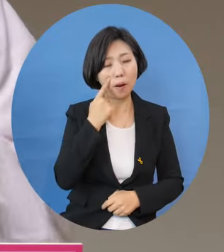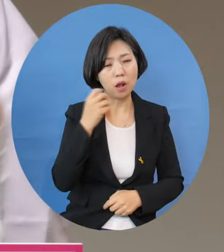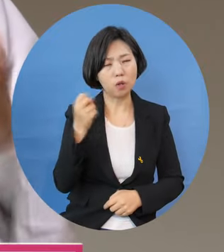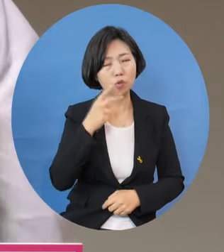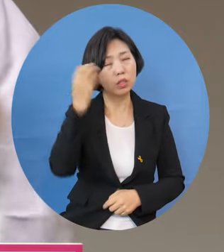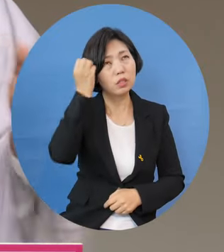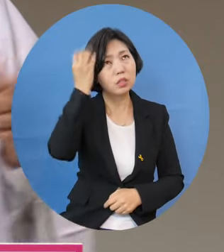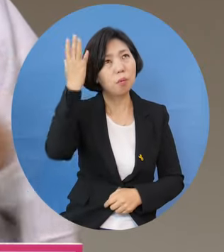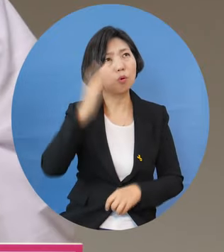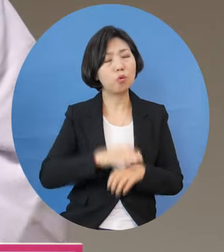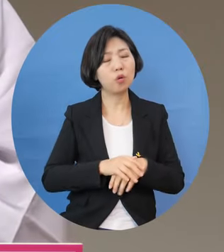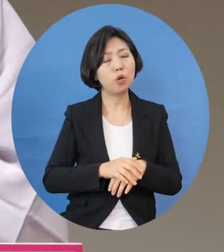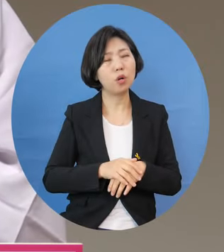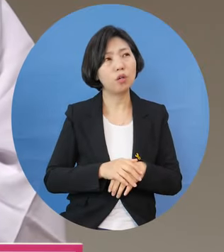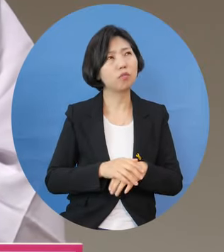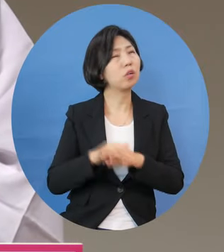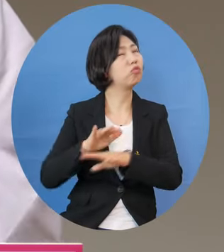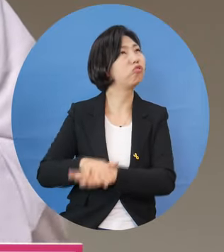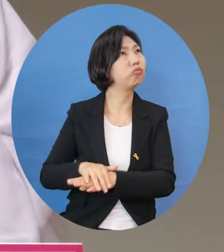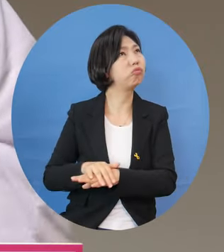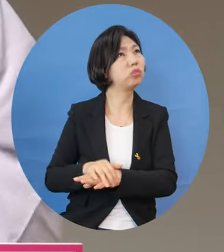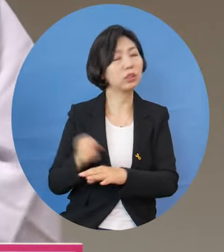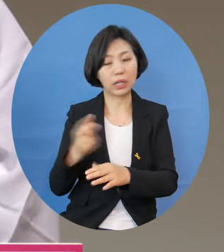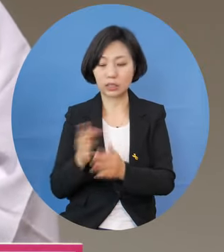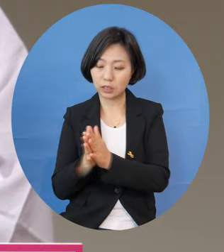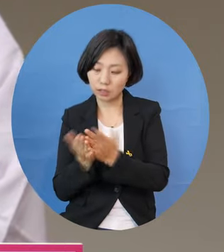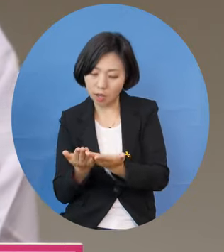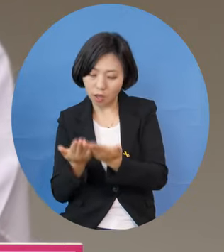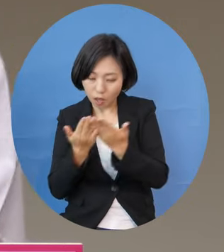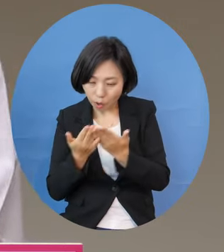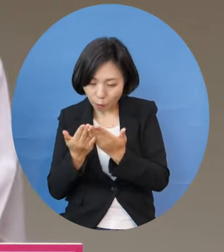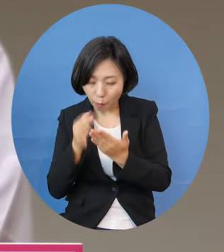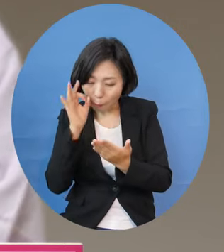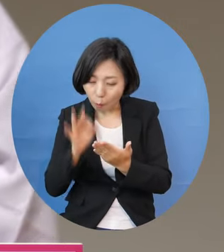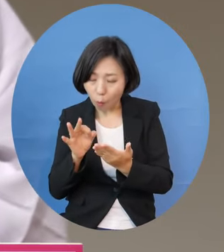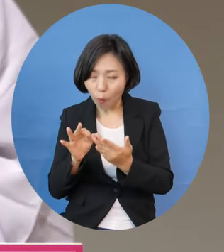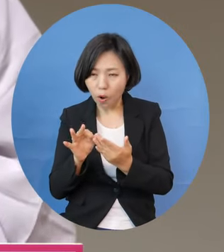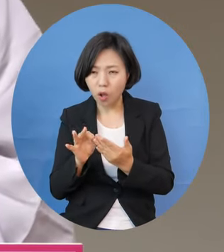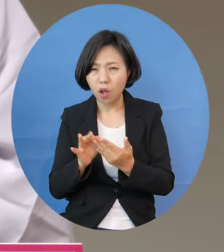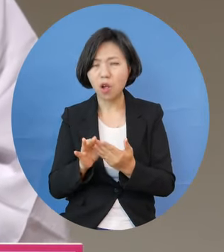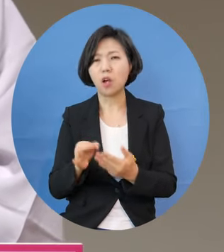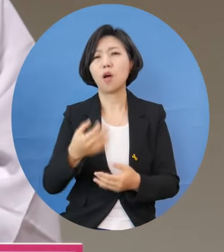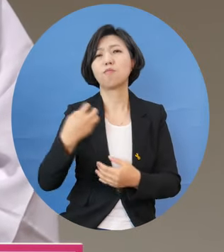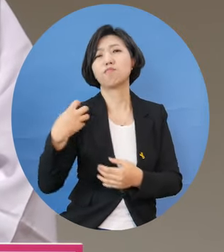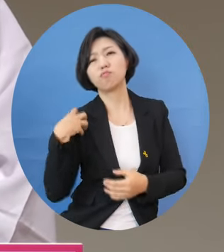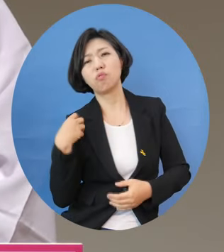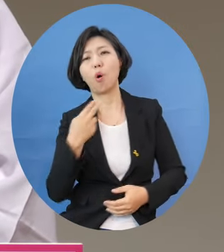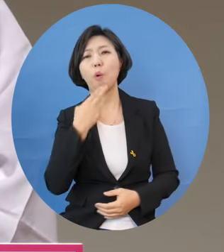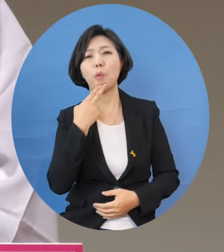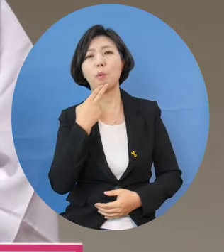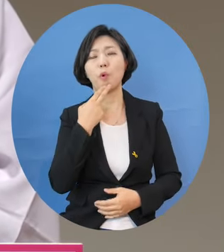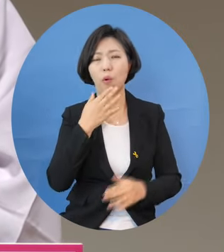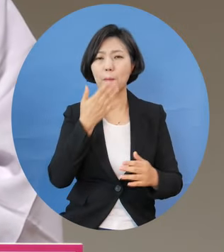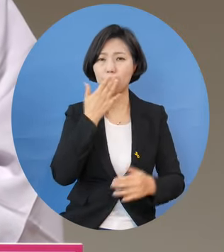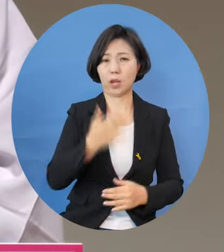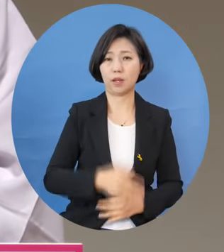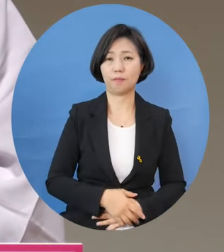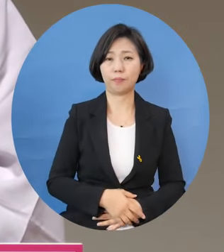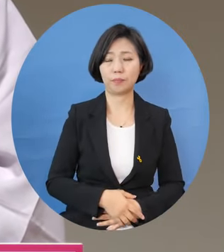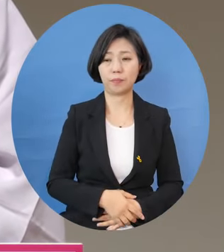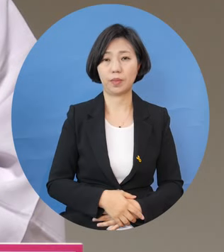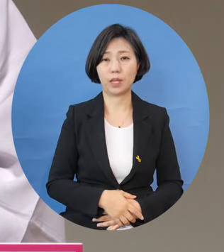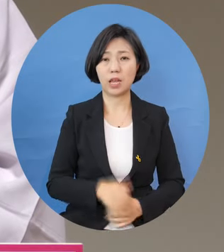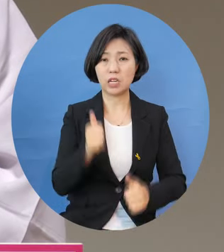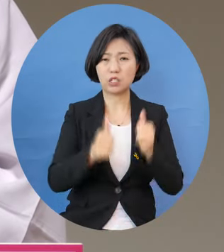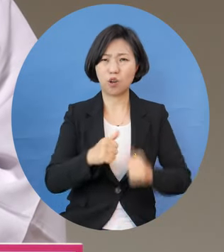잊어버렸다가 나중에 시험 칠 때 잠깐 보면 돼요. 이렇게 공부하면 훨씬 더 부담 없이 할 수 있어. 거의 막